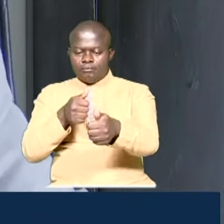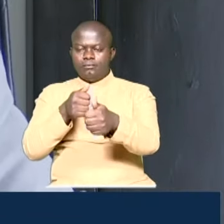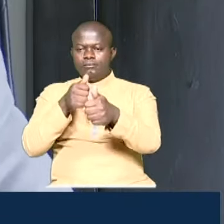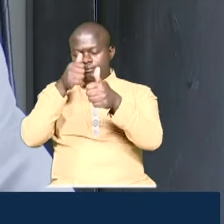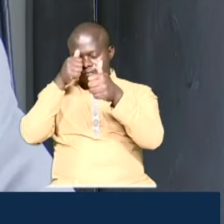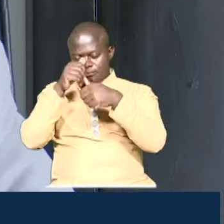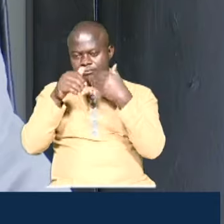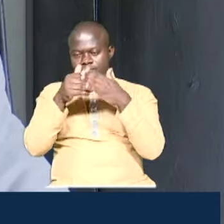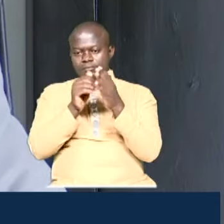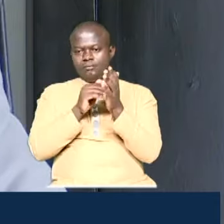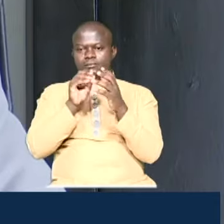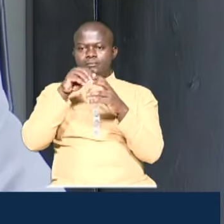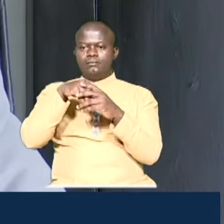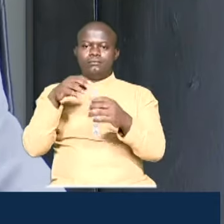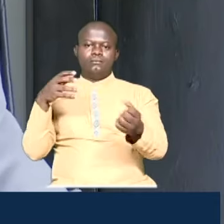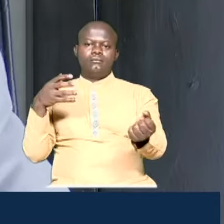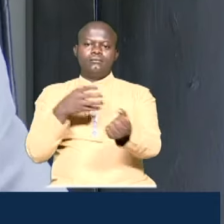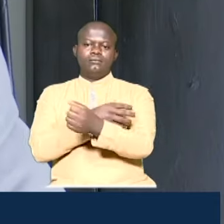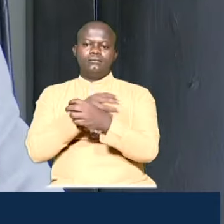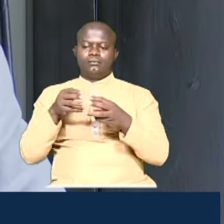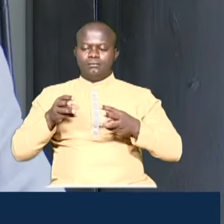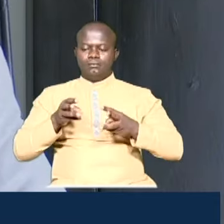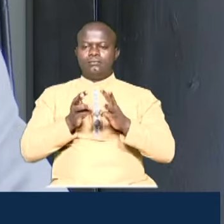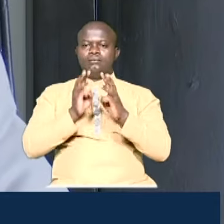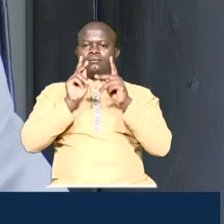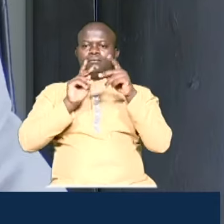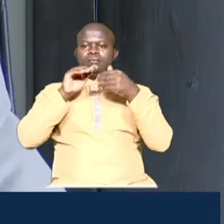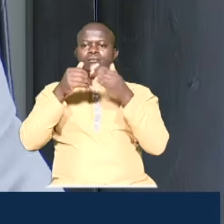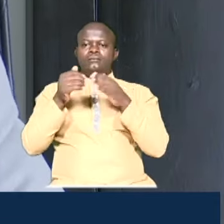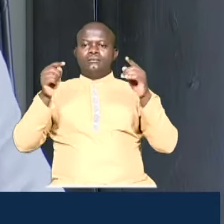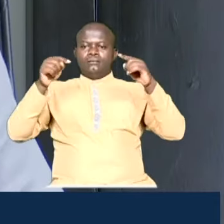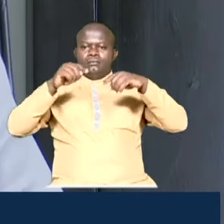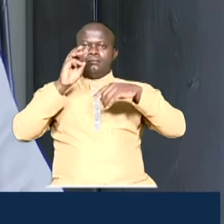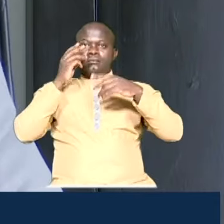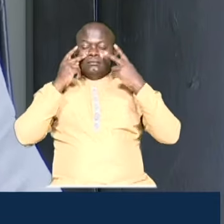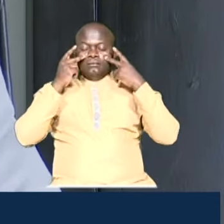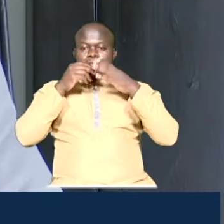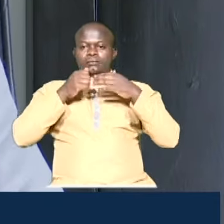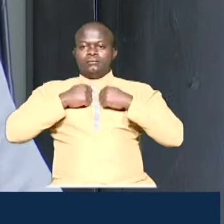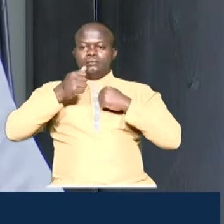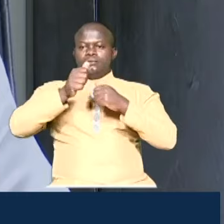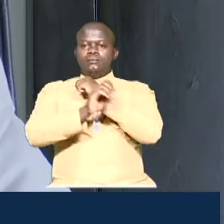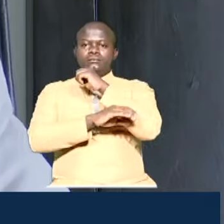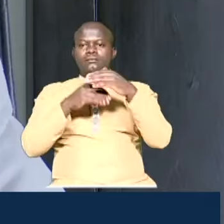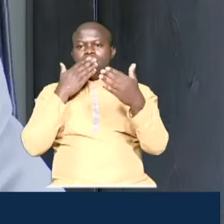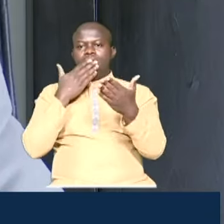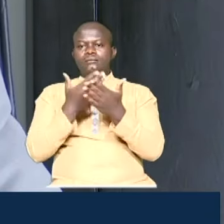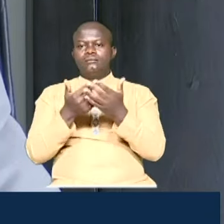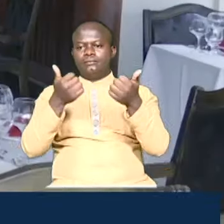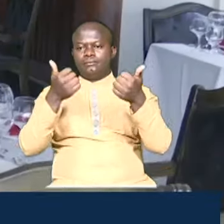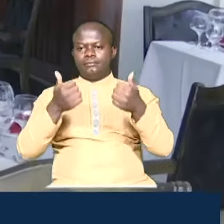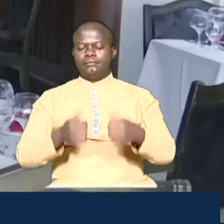tuzikurikize dushyiremo ingufu ku buryo abatugana bazabona u Rwanda aricyo gihugu cyiza cyo guhitamo umuntu